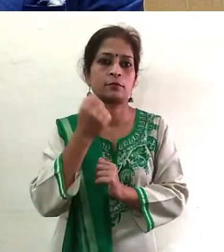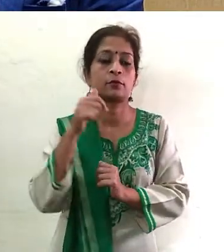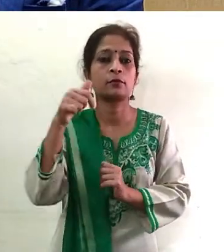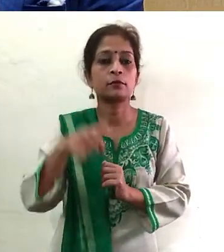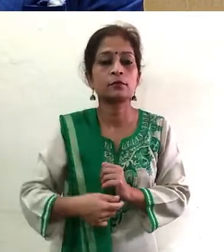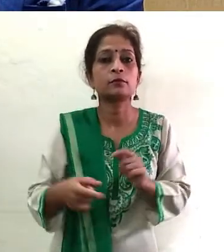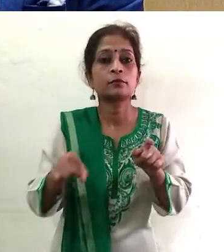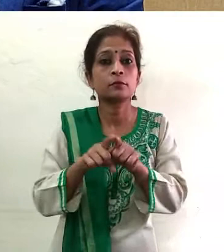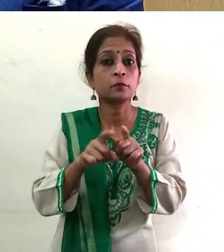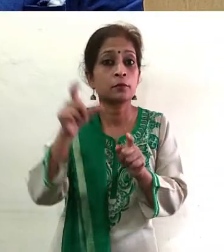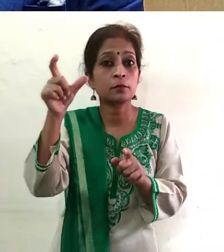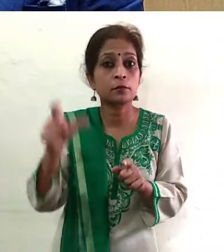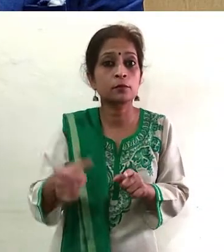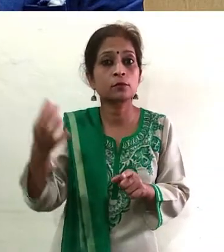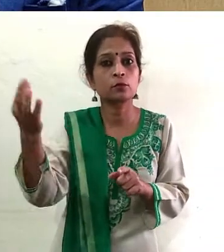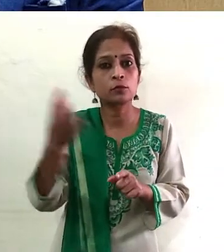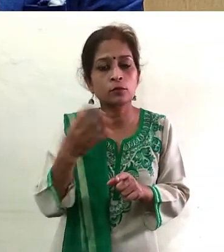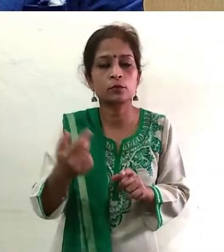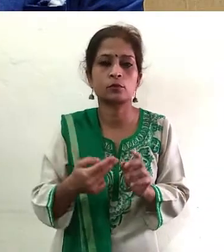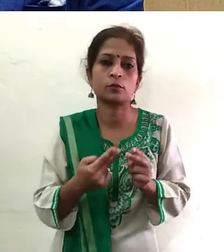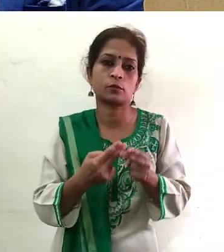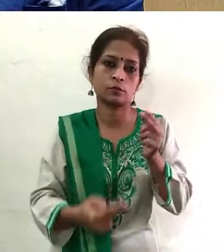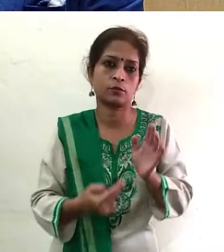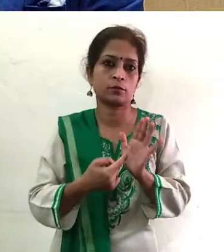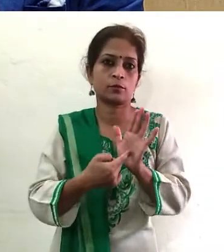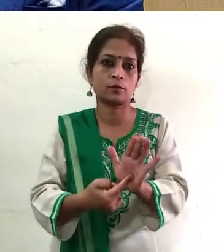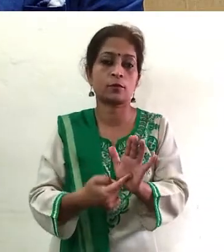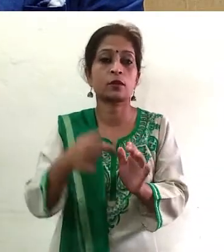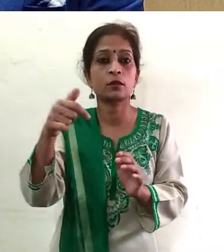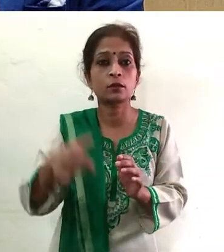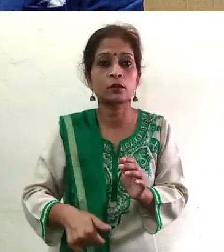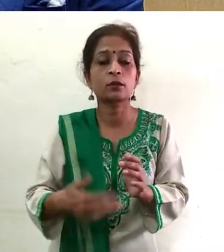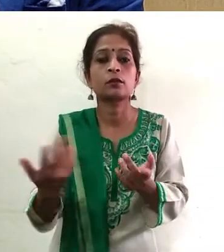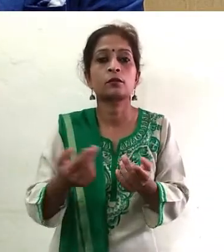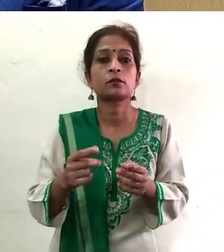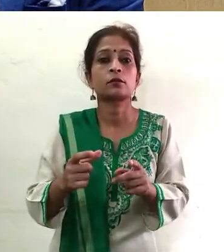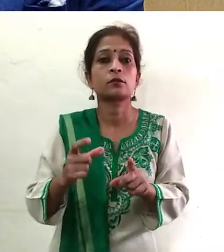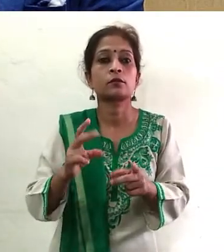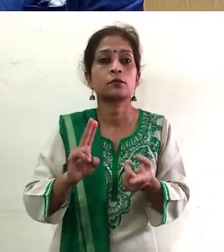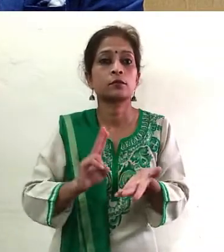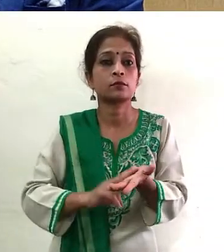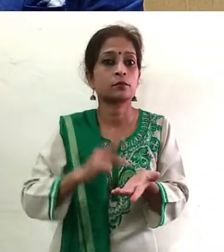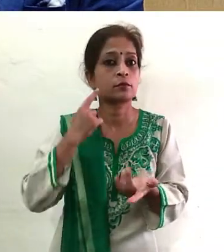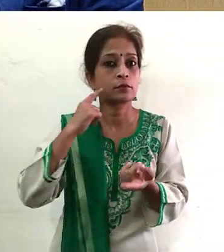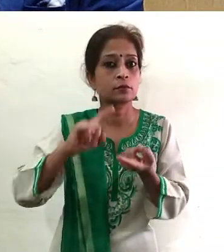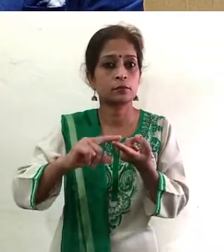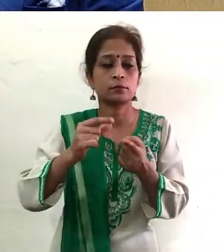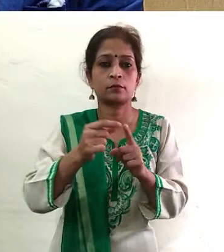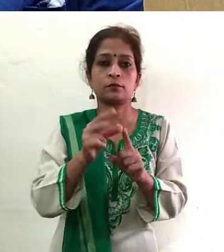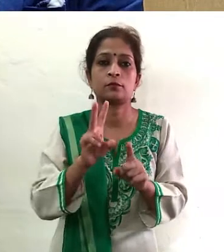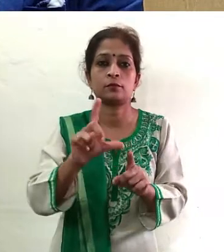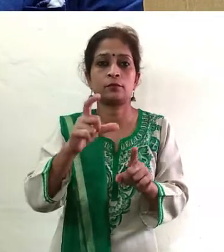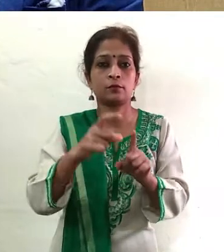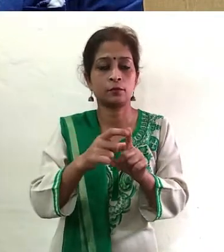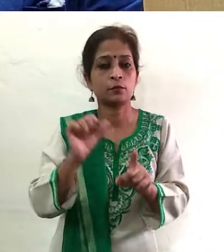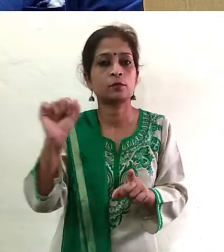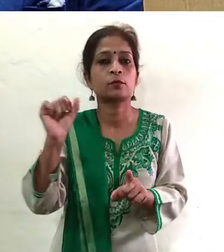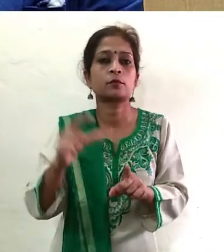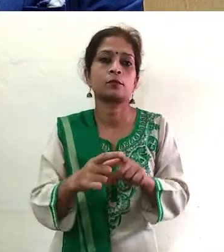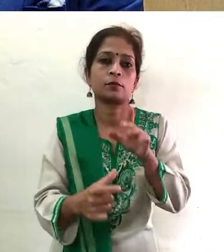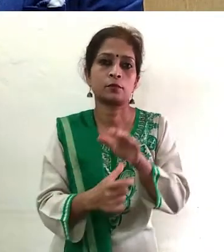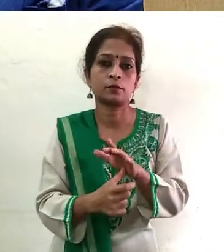ऐसे ही एक और शख्सियत के बारे में जानने के लिए हमें आमंत्रित किया है नैफेड के निदेशक प्रोफेसर नचिकेता राउजी